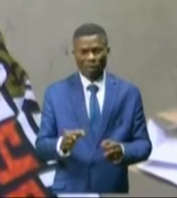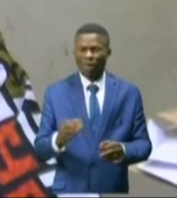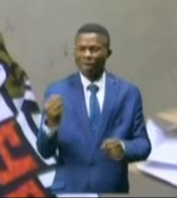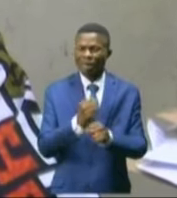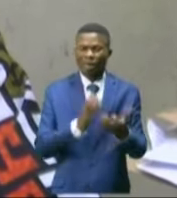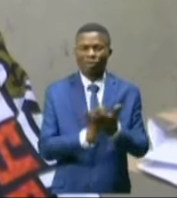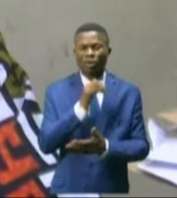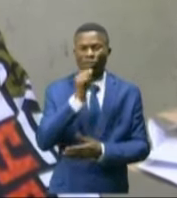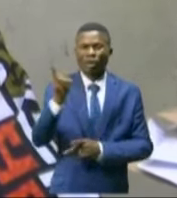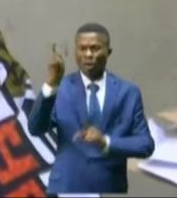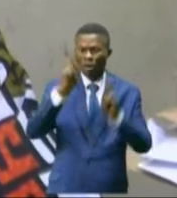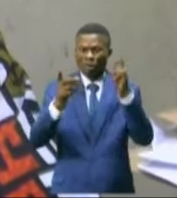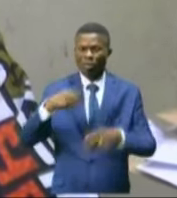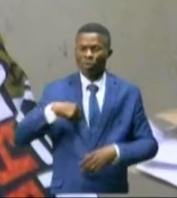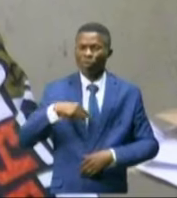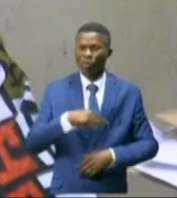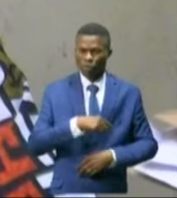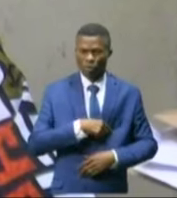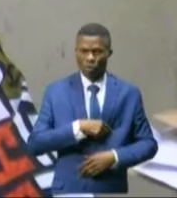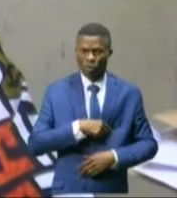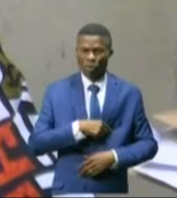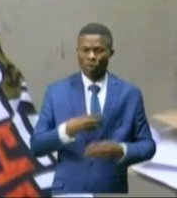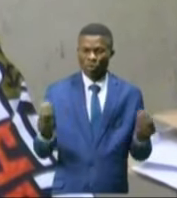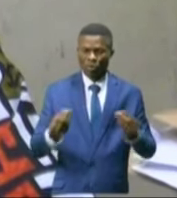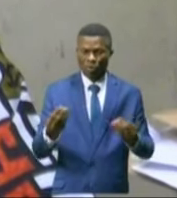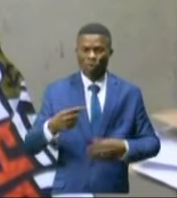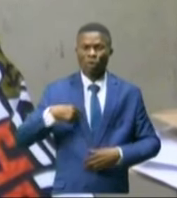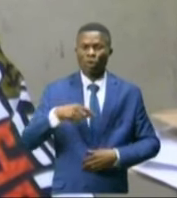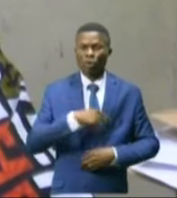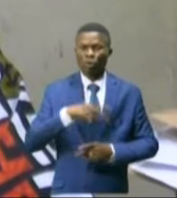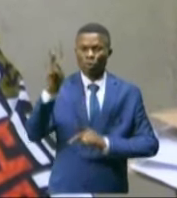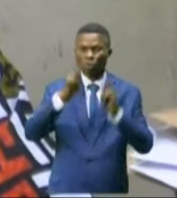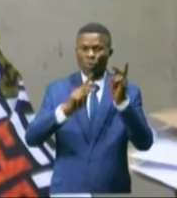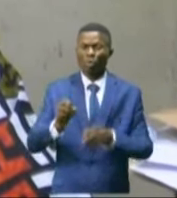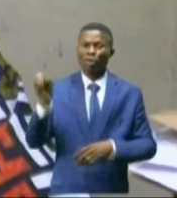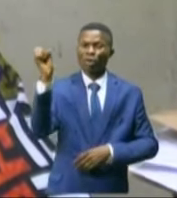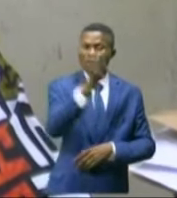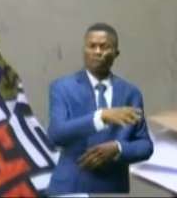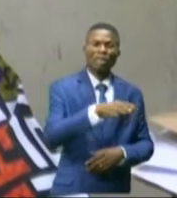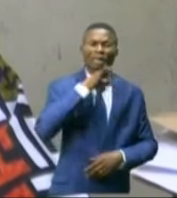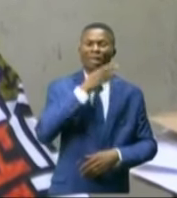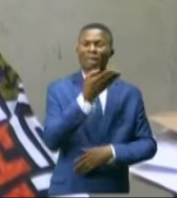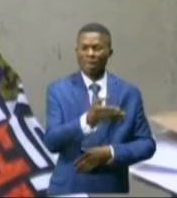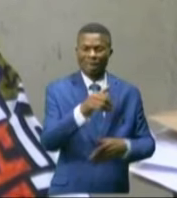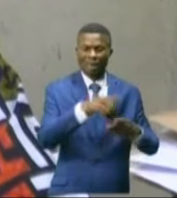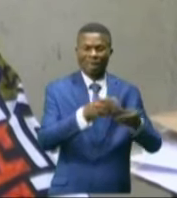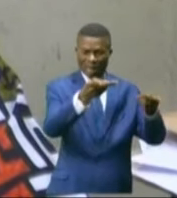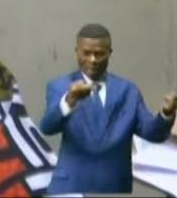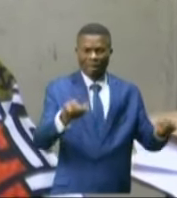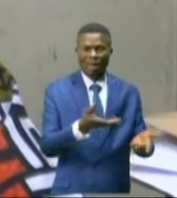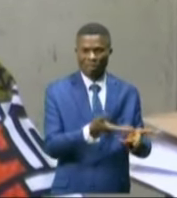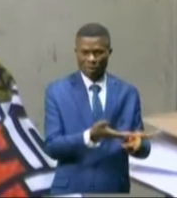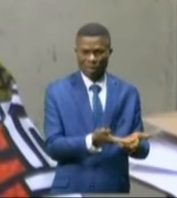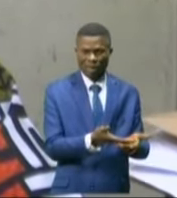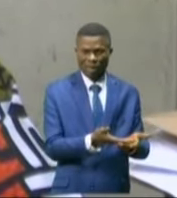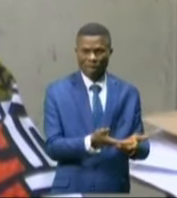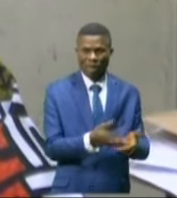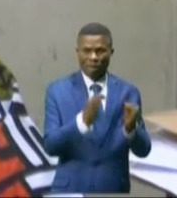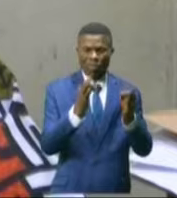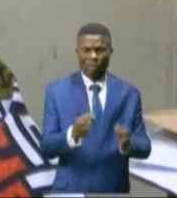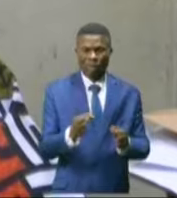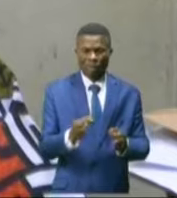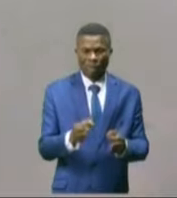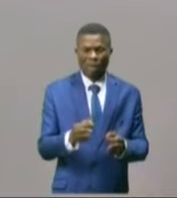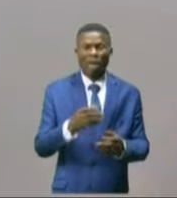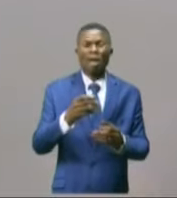nos populations. Parce que c'est nous aussi qui jetons ces immondices dans la voie publique. Et nous en subissons